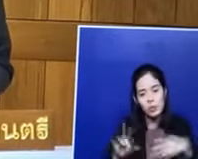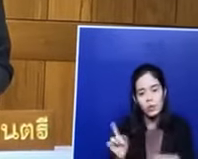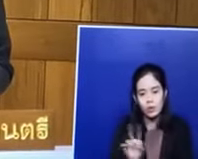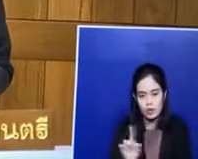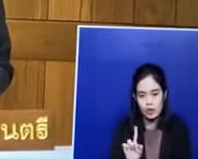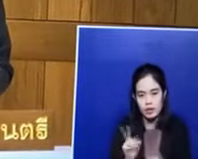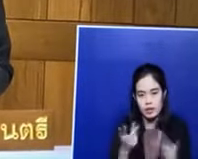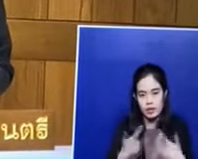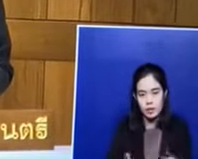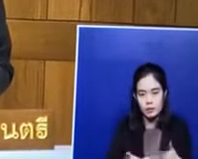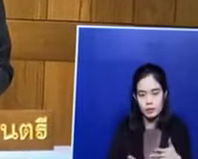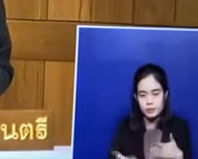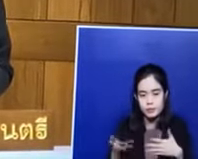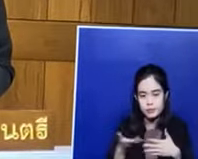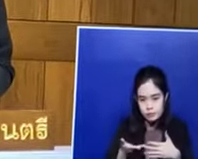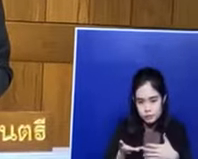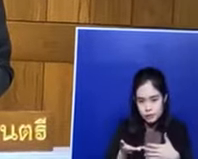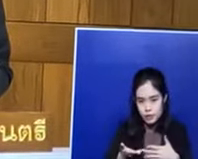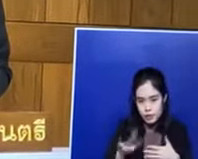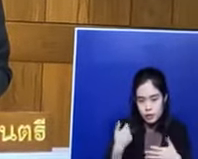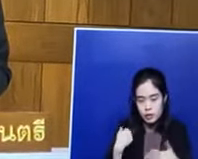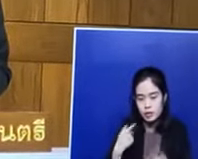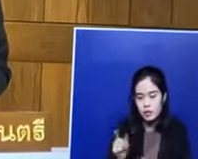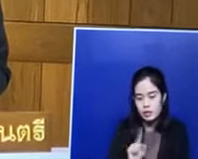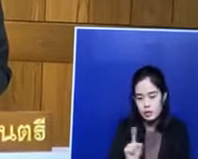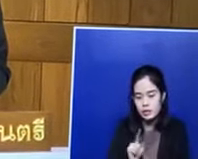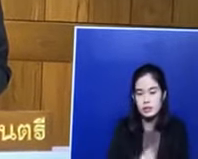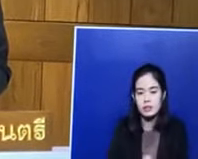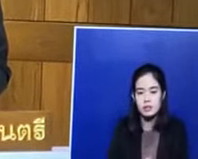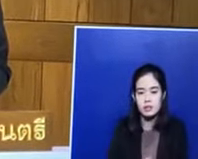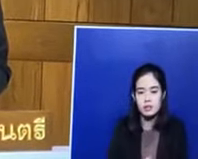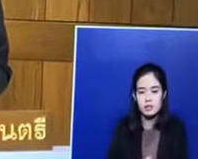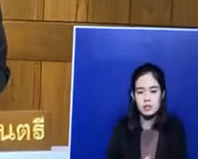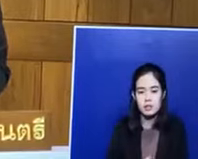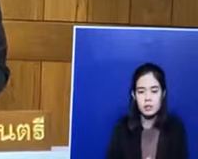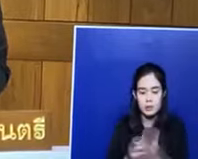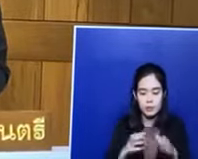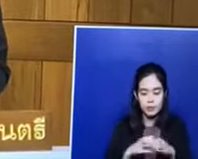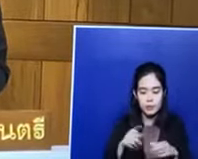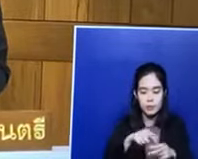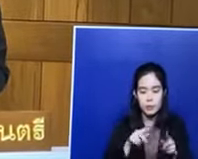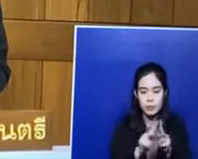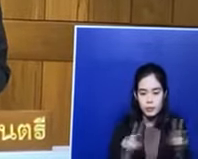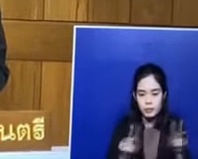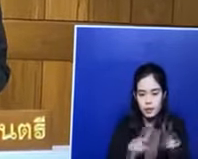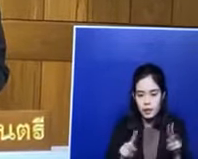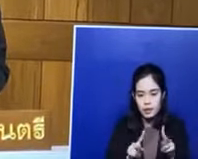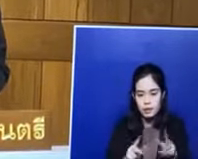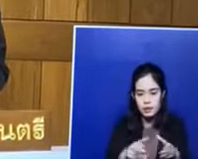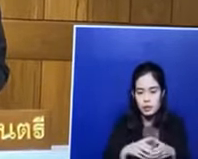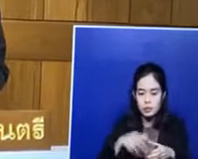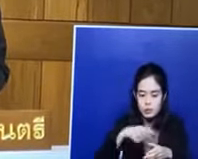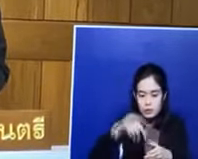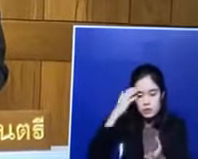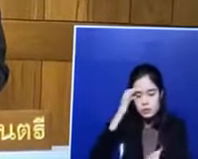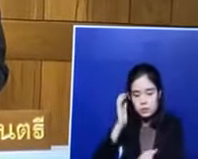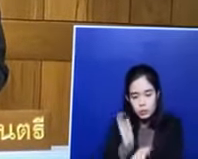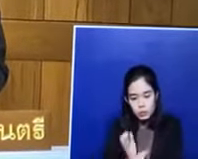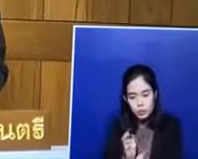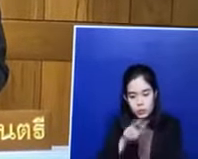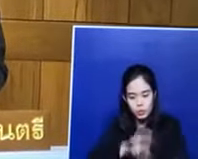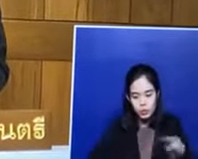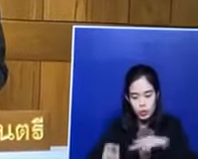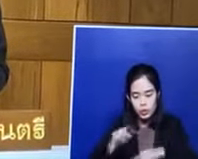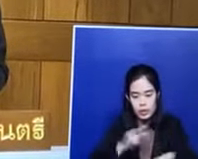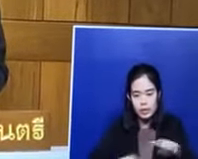คือระดับรองผู้กำกับพันธุ์ตำรวจโทลงมามีการเป็นรูปคณะกรรมการระดับกองบังคับการกองบัญชาการและมีผู้บัญชา